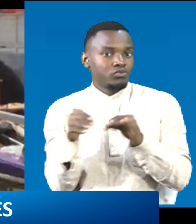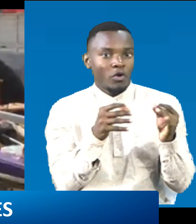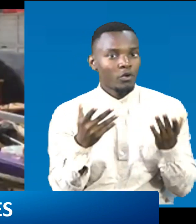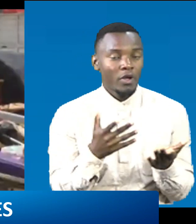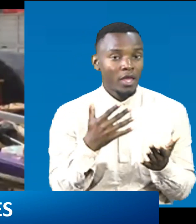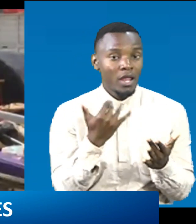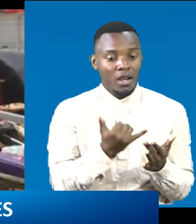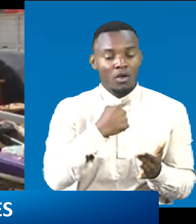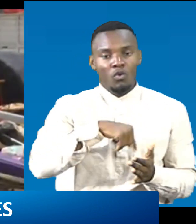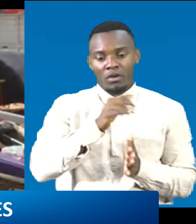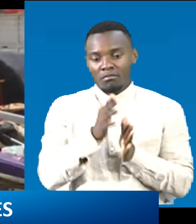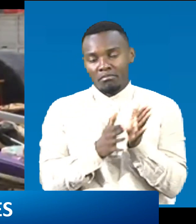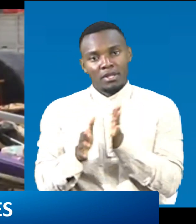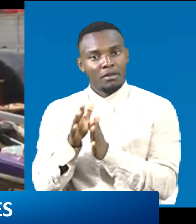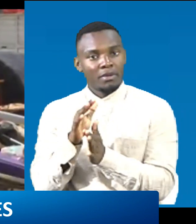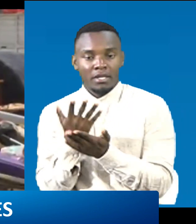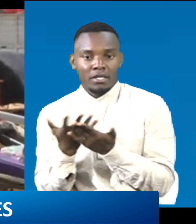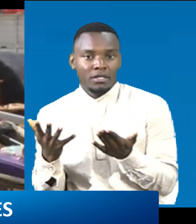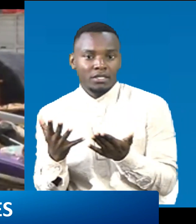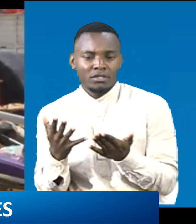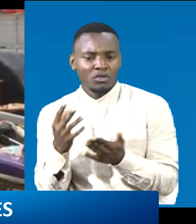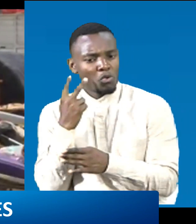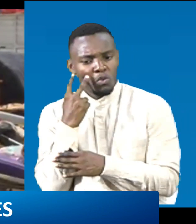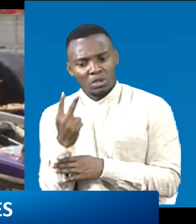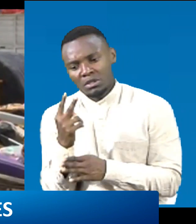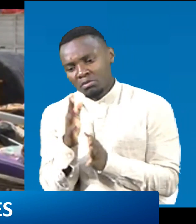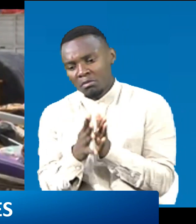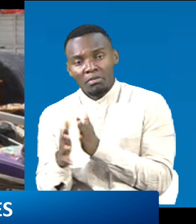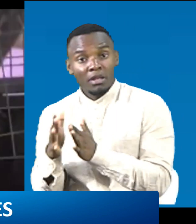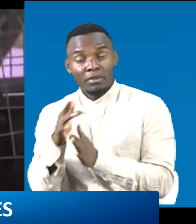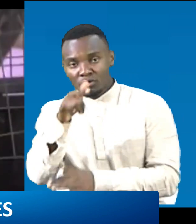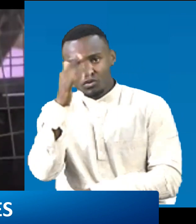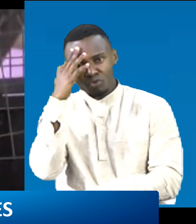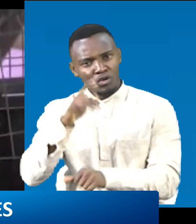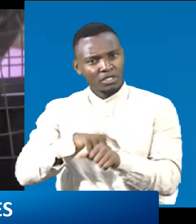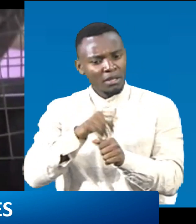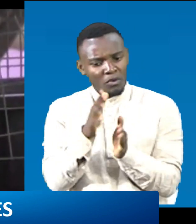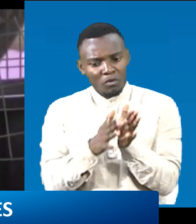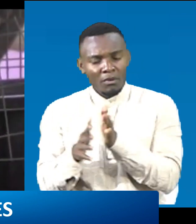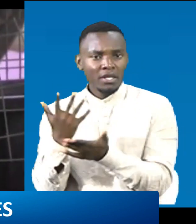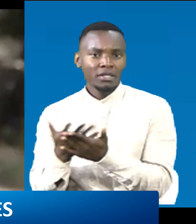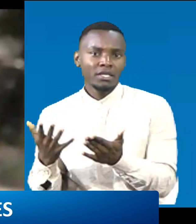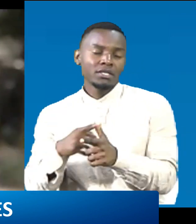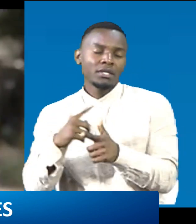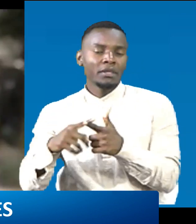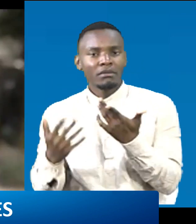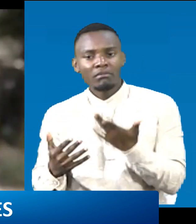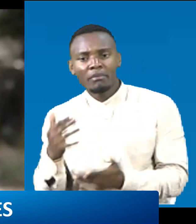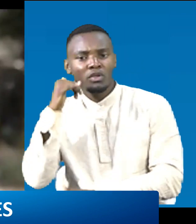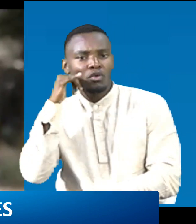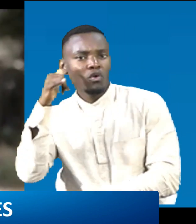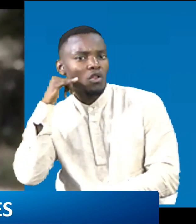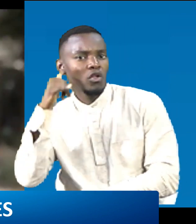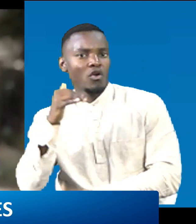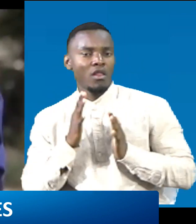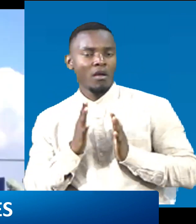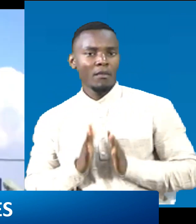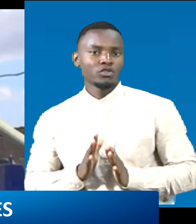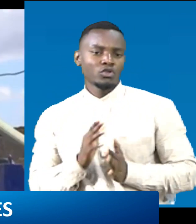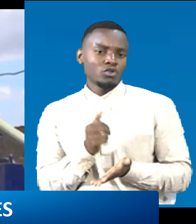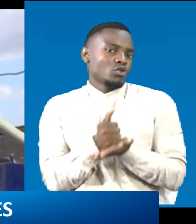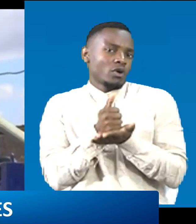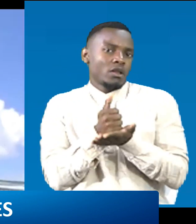vitu. Uone vitu vikiwa vimepanga. Unajua ukipanga vitu yako, unaweza pigia mtu akutumia kitu kama Mungu anajua